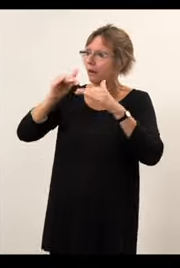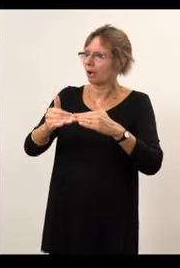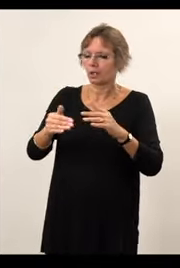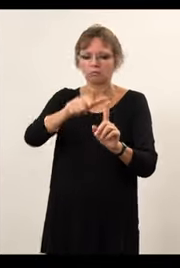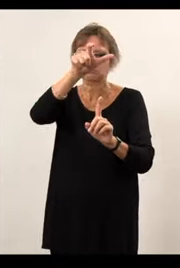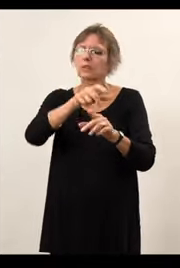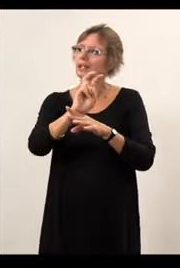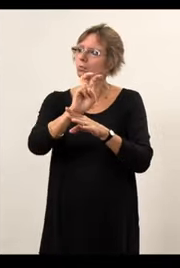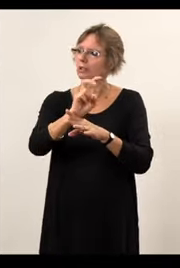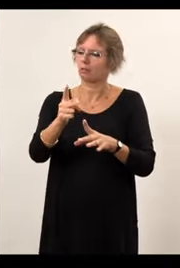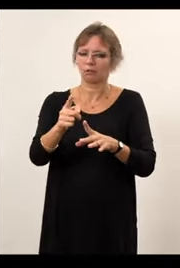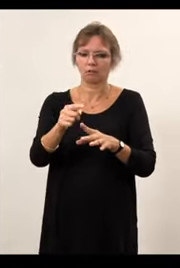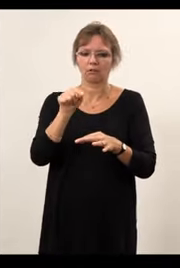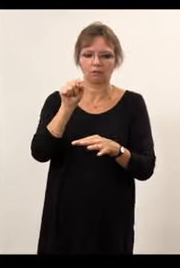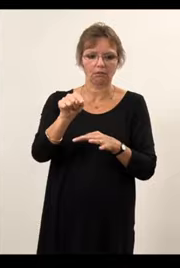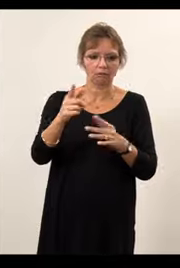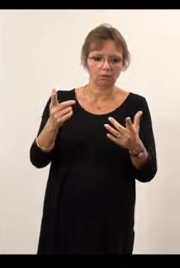Puis ensuite, c'est l'éducateur que